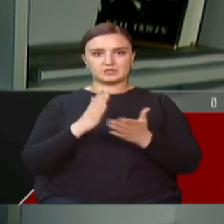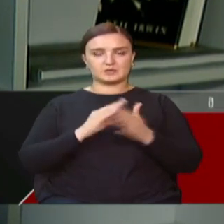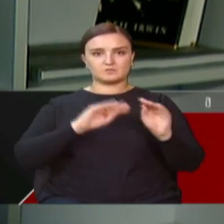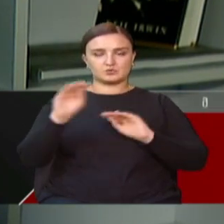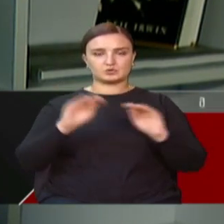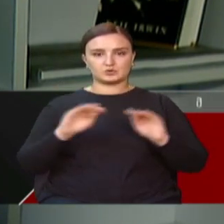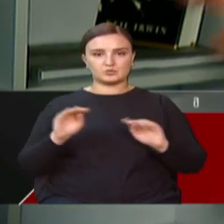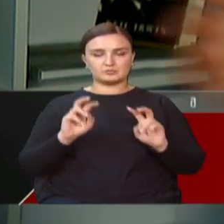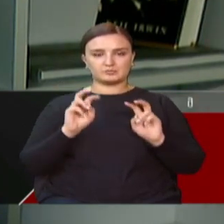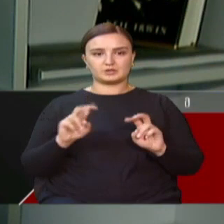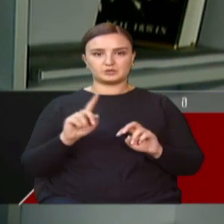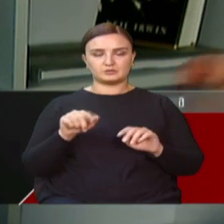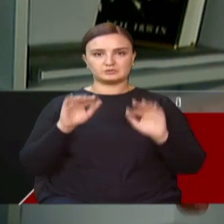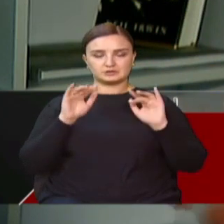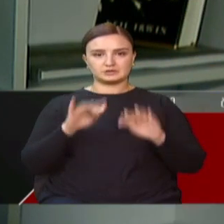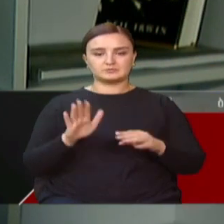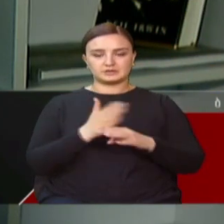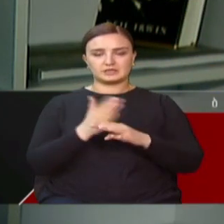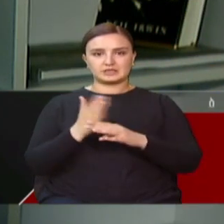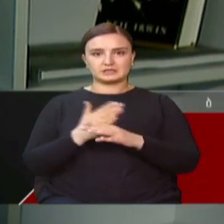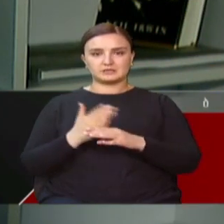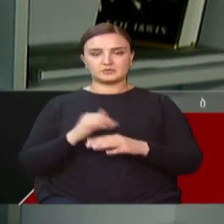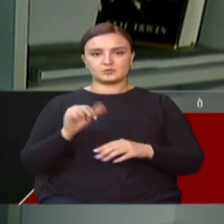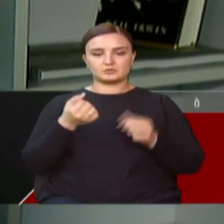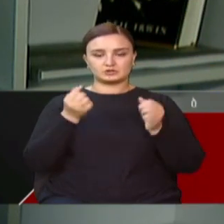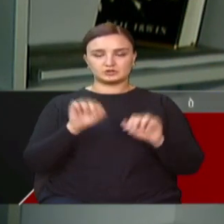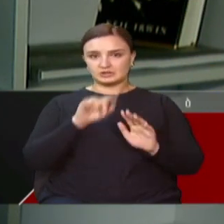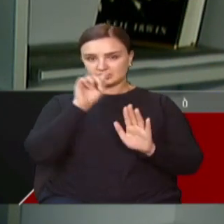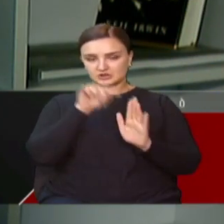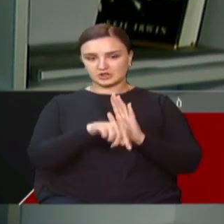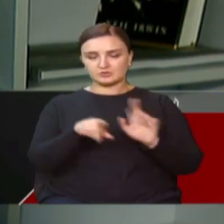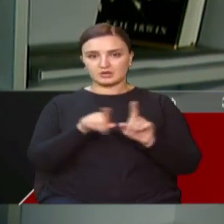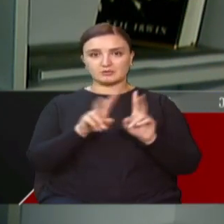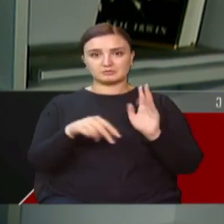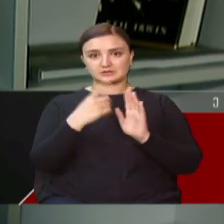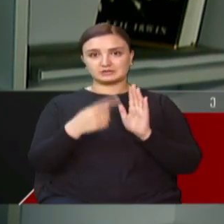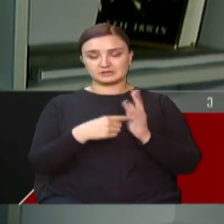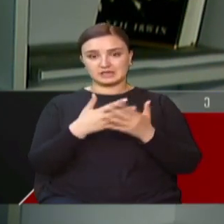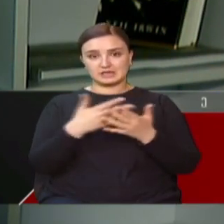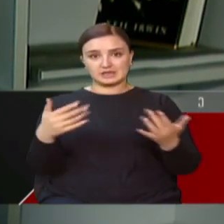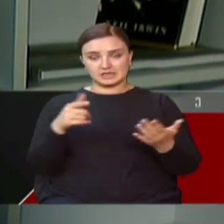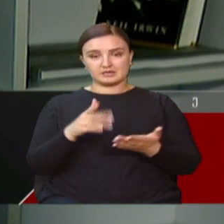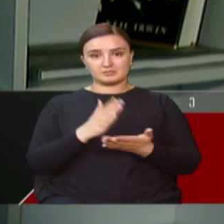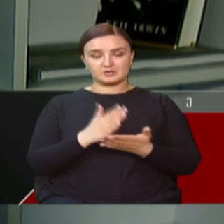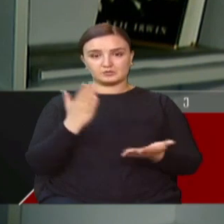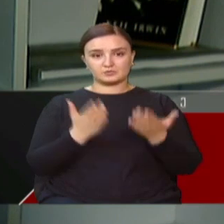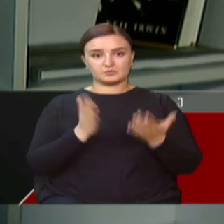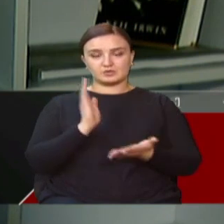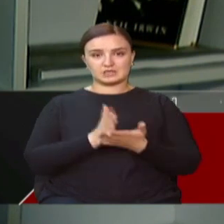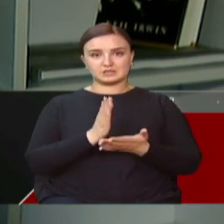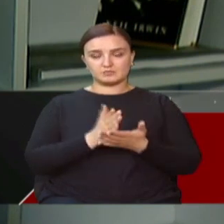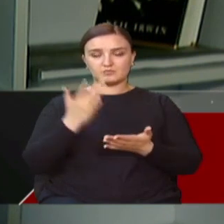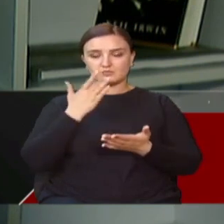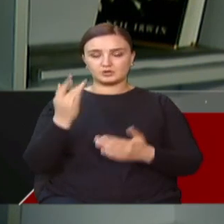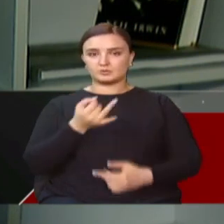moqobili ro ai sakmebis gadanatsilebashi rogor shegizlia chairio da ragats masati sakitkhvebit isia moqobili ro tu arsebobs ragats